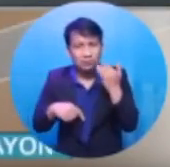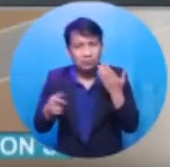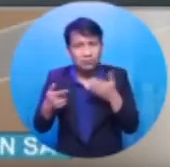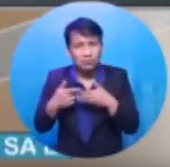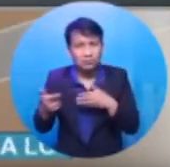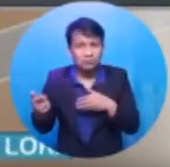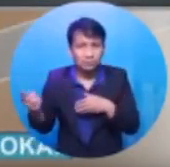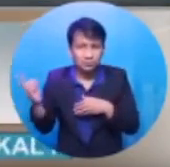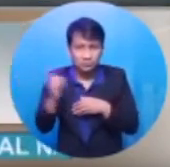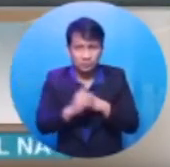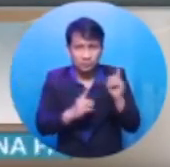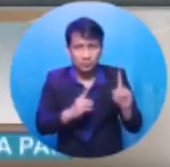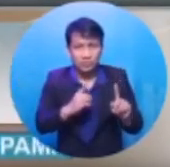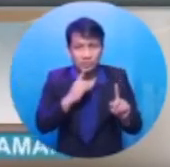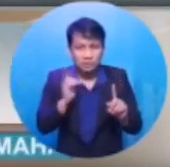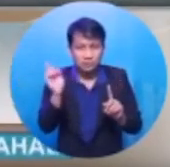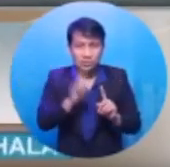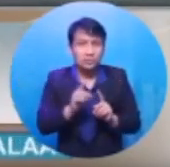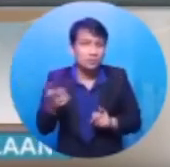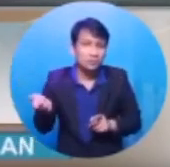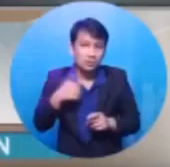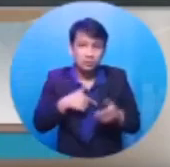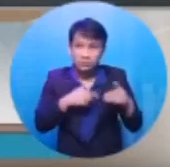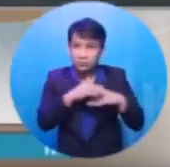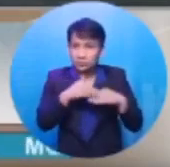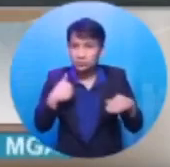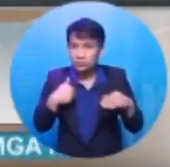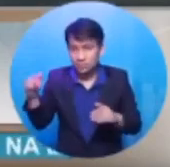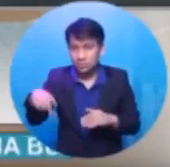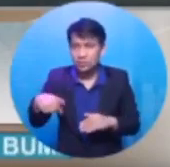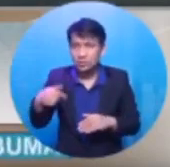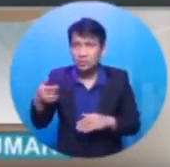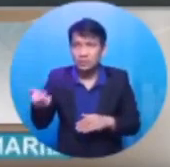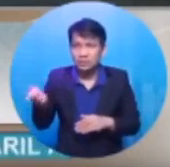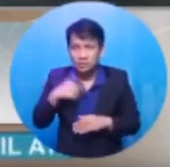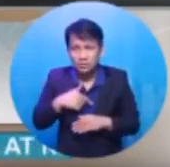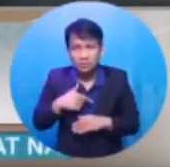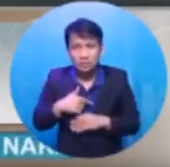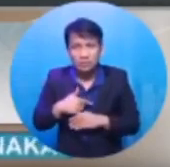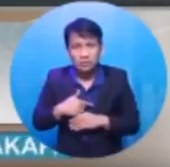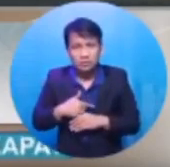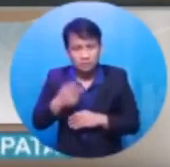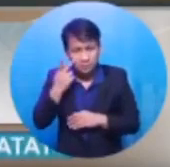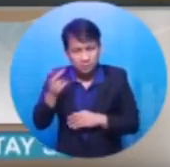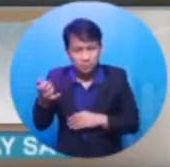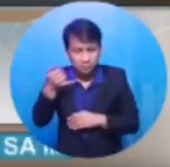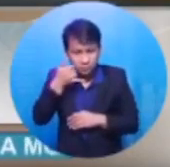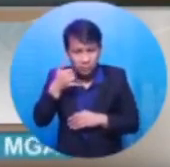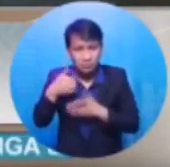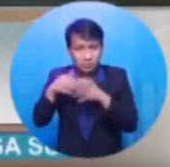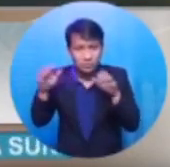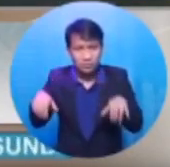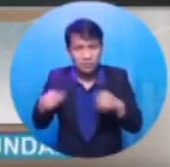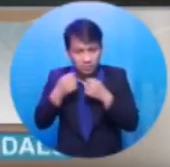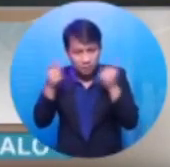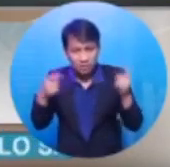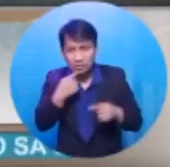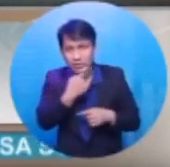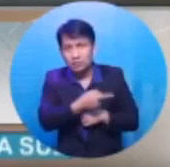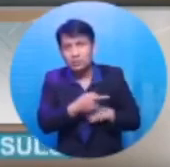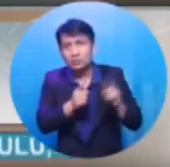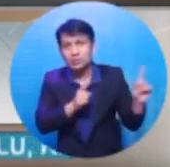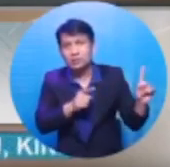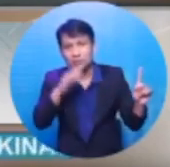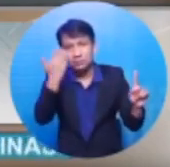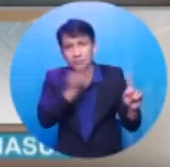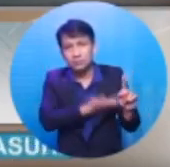lang po ako napadayo dito noon dahil may tumawag sa akin. Kasi sa bahay po ako, sir, eh. Ginising po ako sa bahay, ng kapitbahay ko at sinabi na inabangan niya